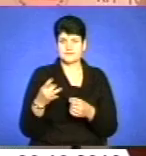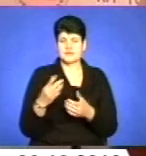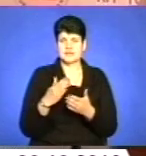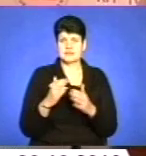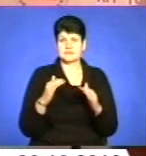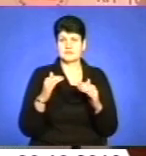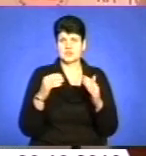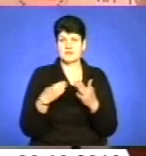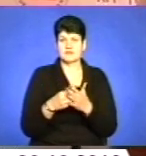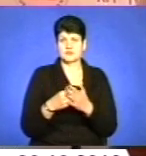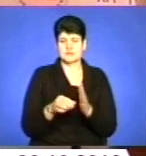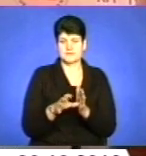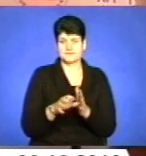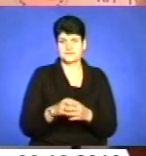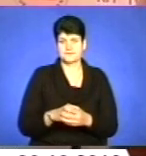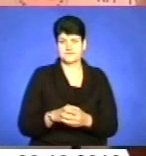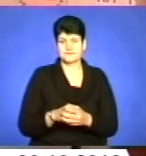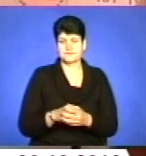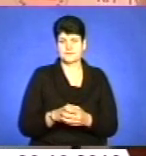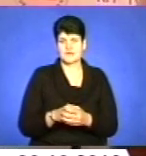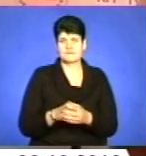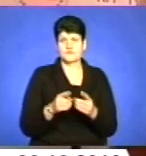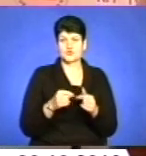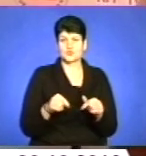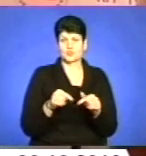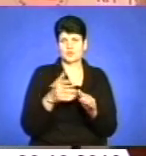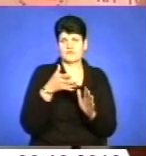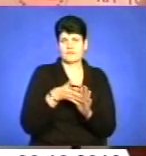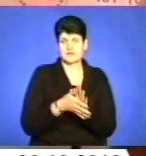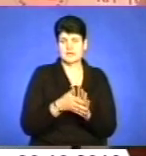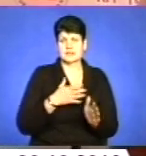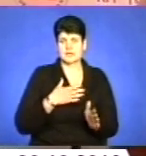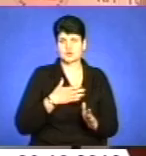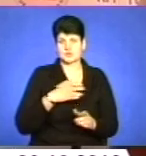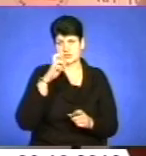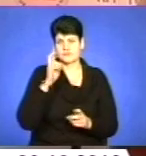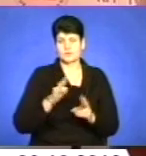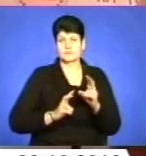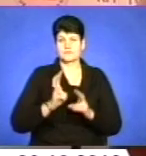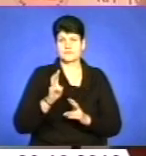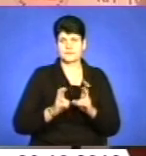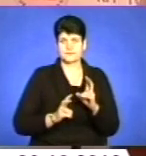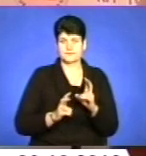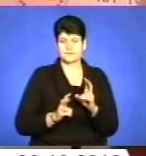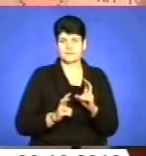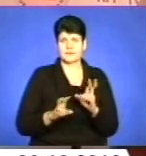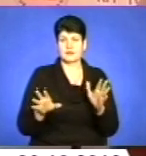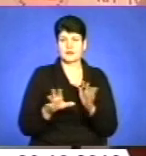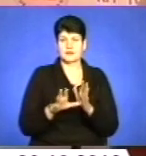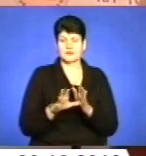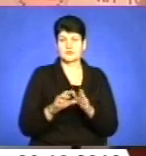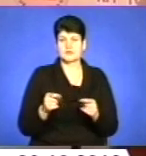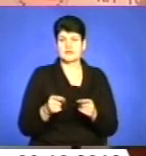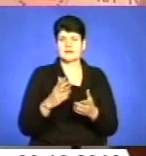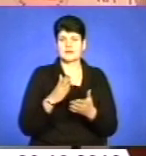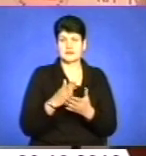ріст вартості електроенергії. В структурі витрат нашого комунального підприємства електроенергія